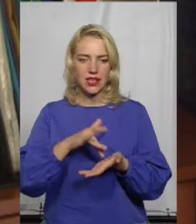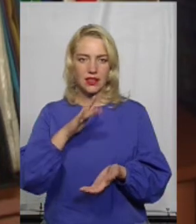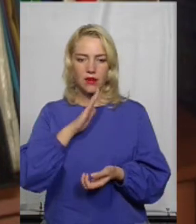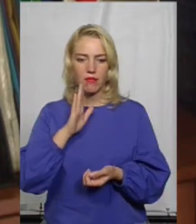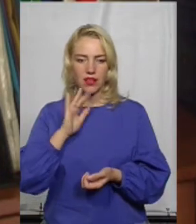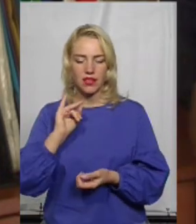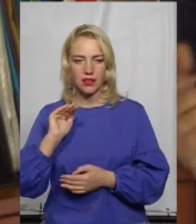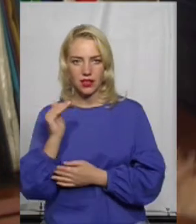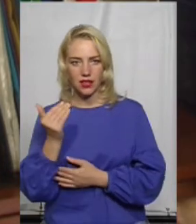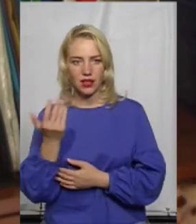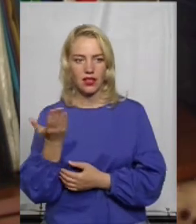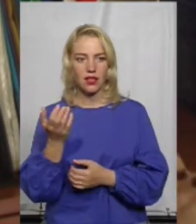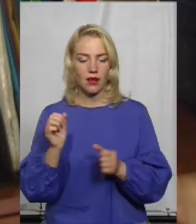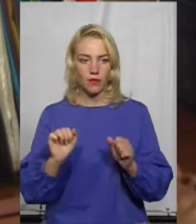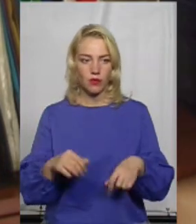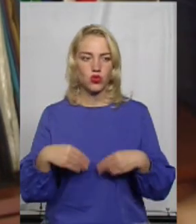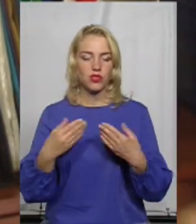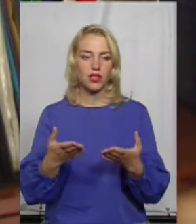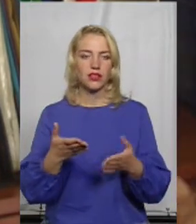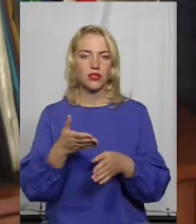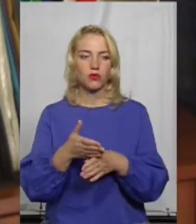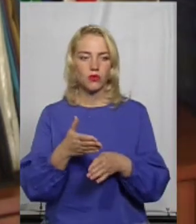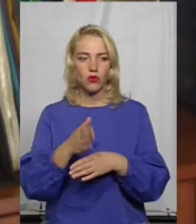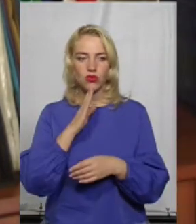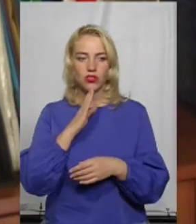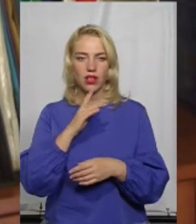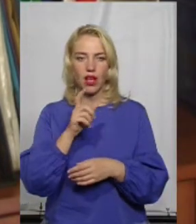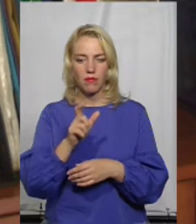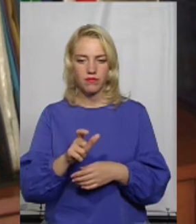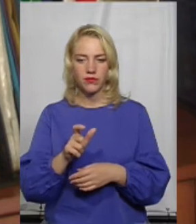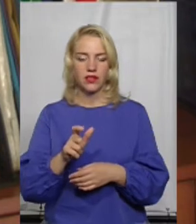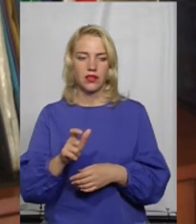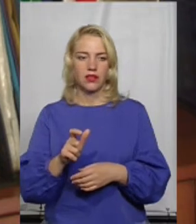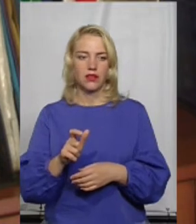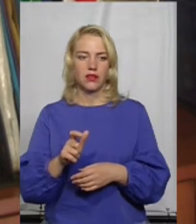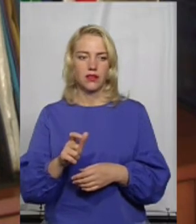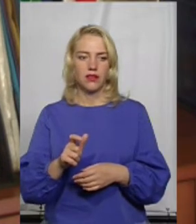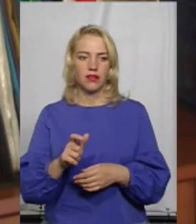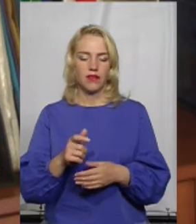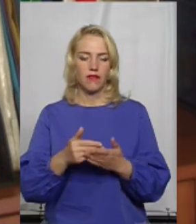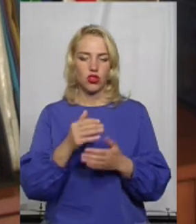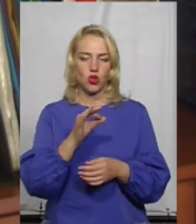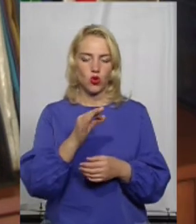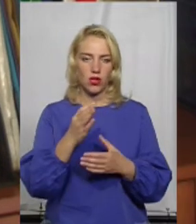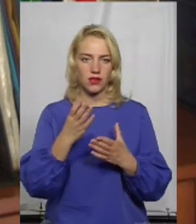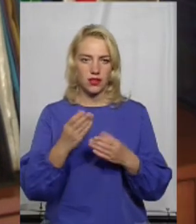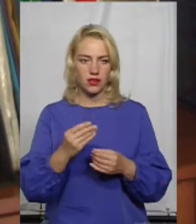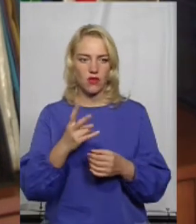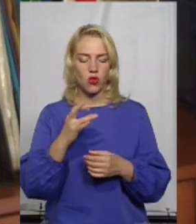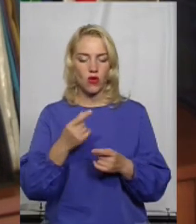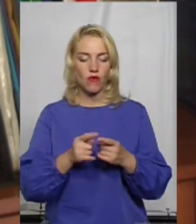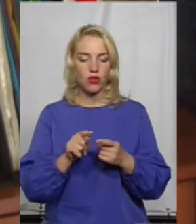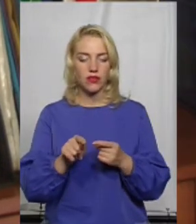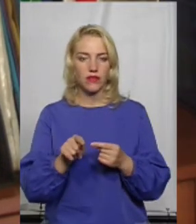дитини, який може надати допомогу жінкам саме немовлячого віку. А от саме у ці